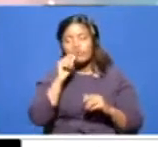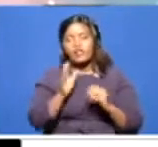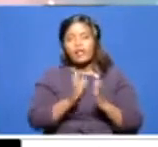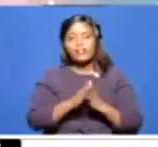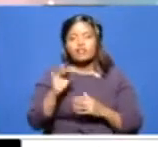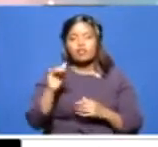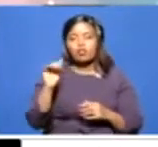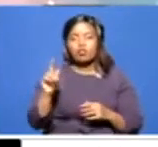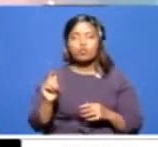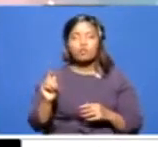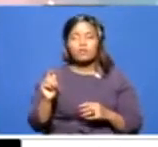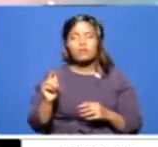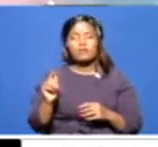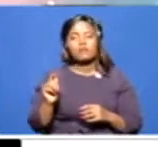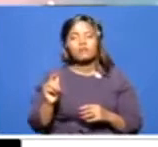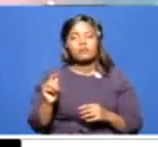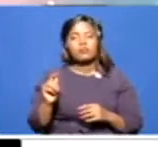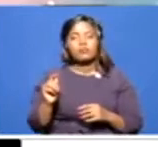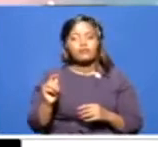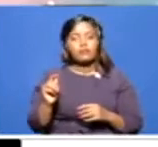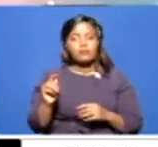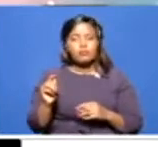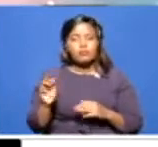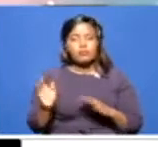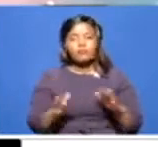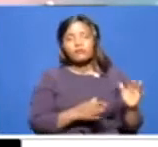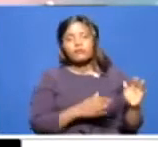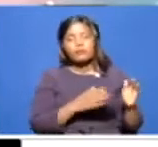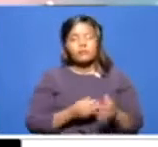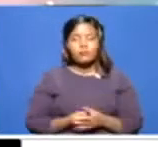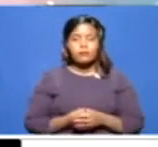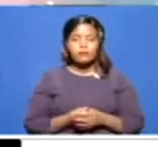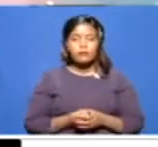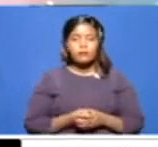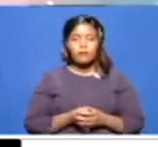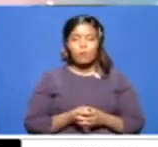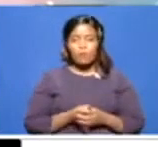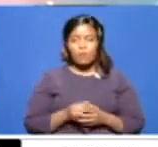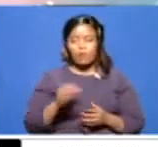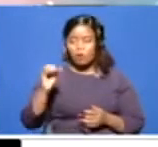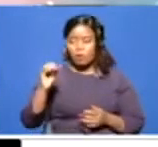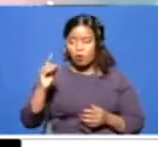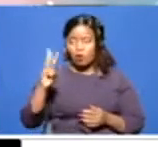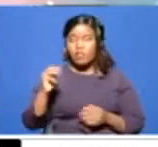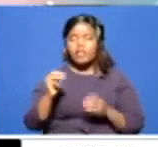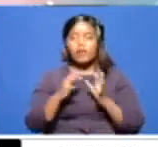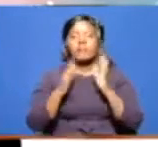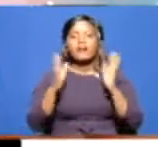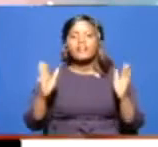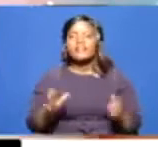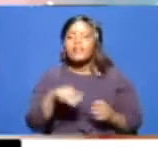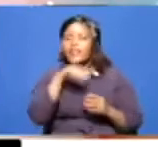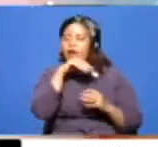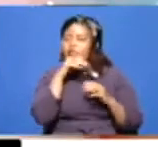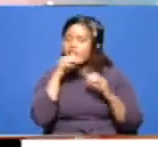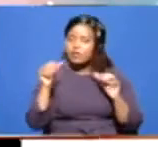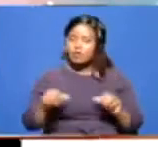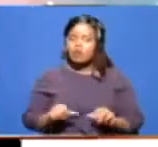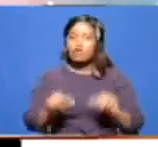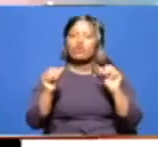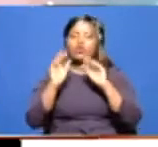Boni Musambi na at Sarafin underscore Robi. Tukiendelea ni kwa kiongozi wa chama cha ODM Raila Odinga ameendelea na ziara yake eneo la